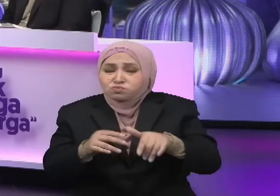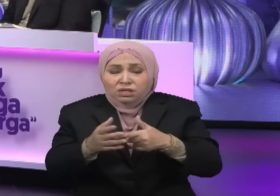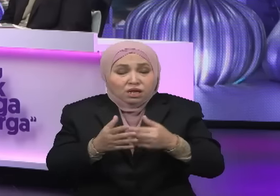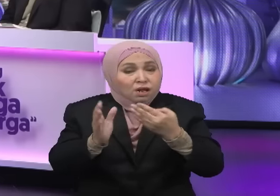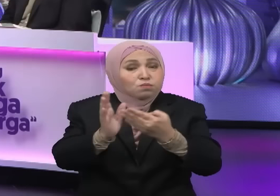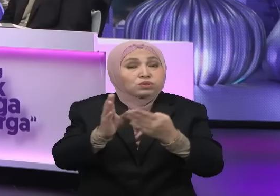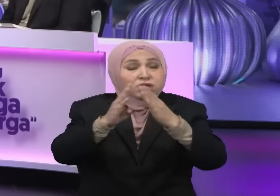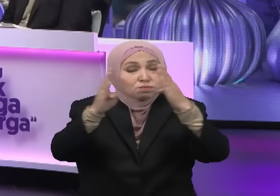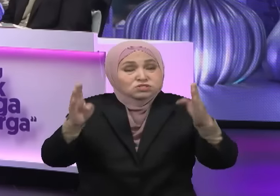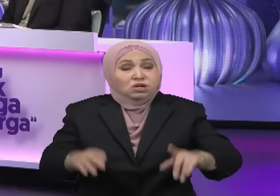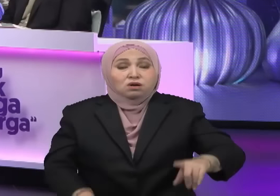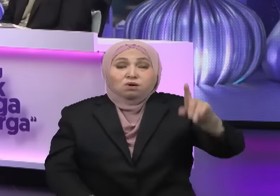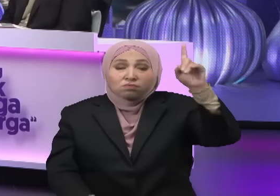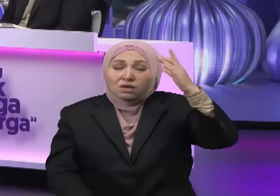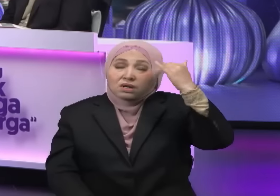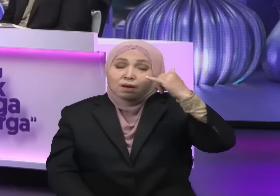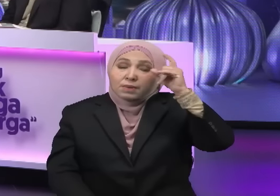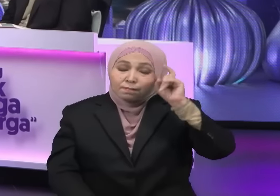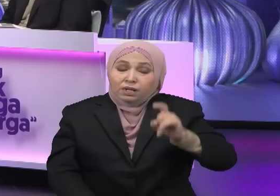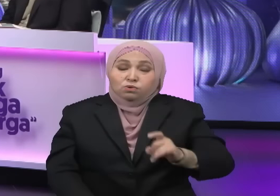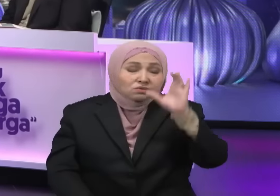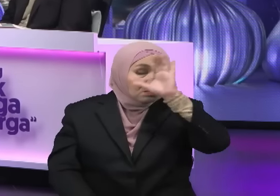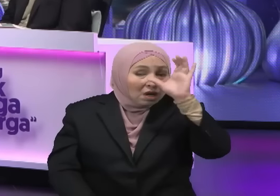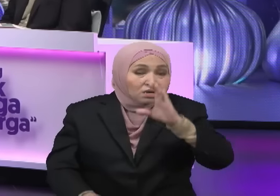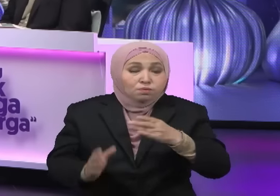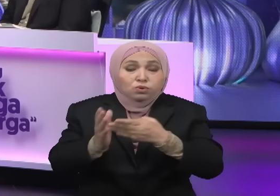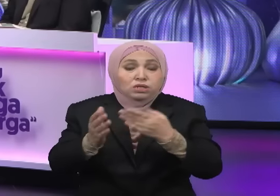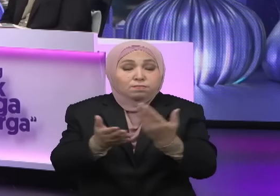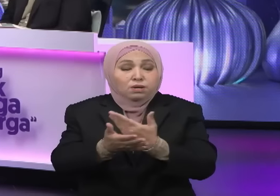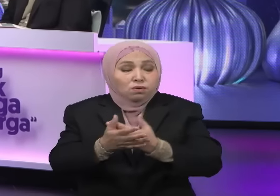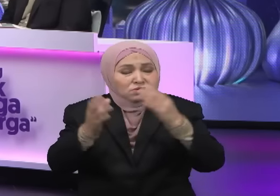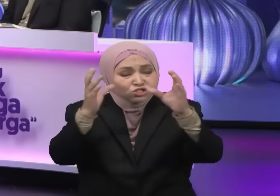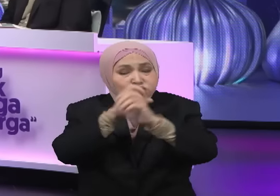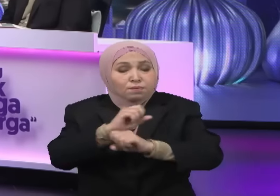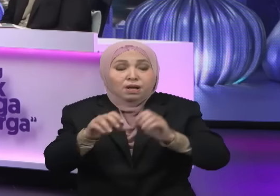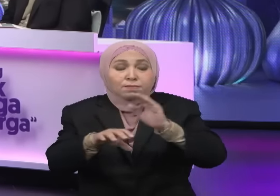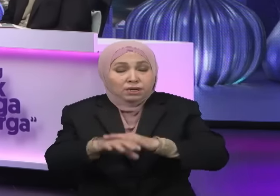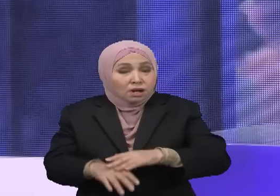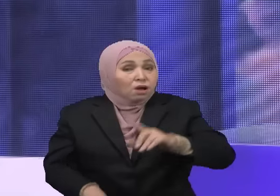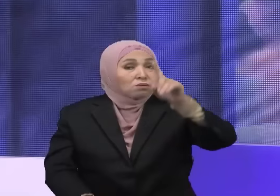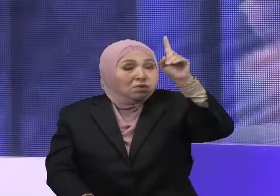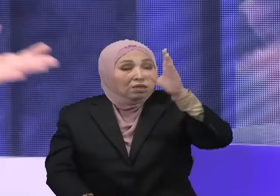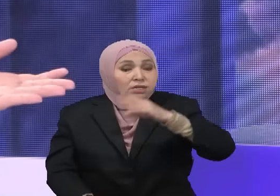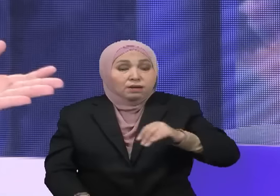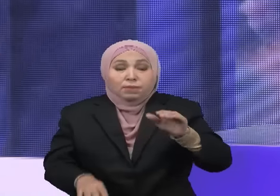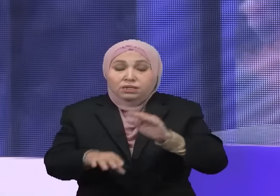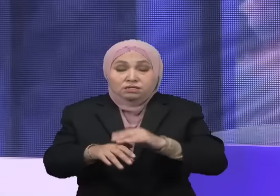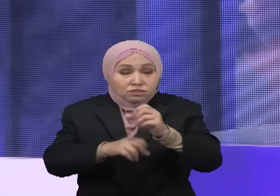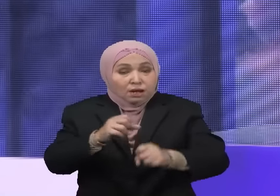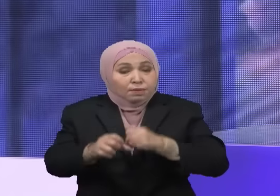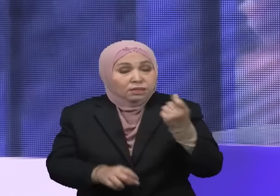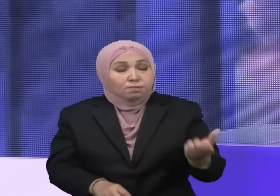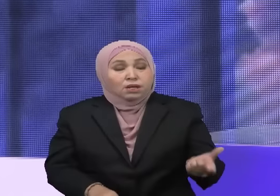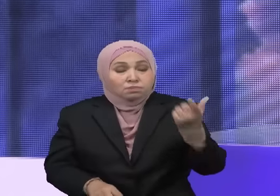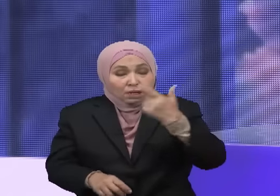bukti kebesaran Allah. Mengapa perlu cari bukti baru, mencabar kepada Allah, dan juga pada zaman Nabi